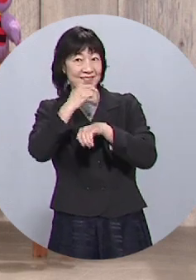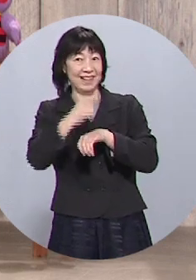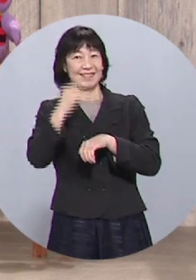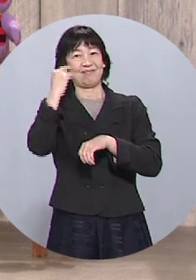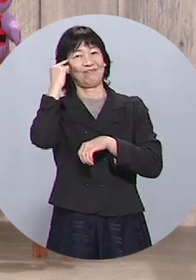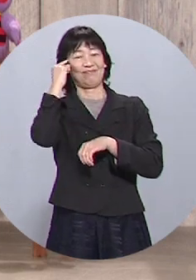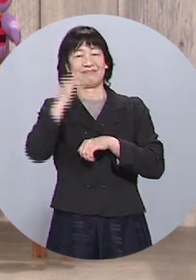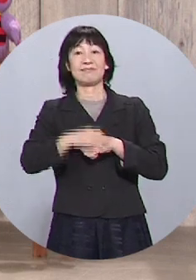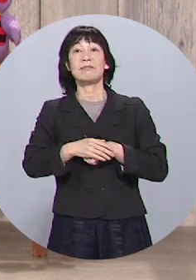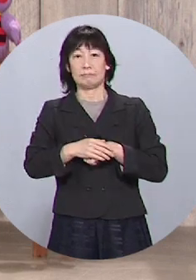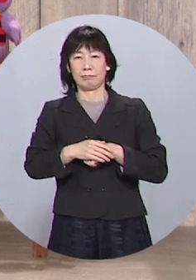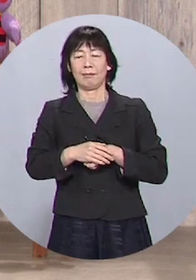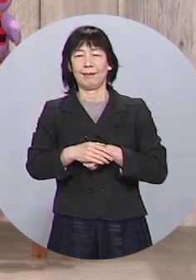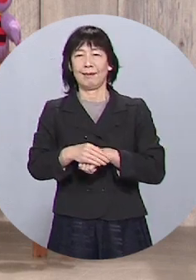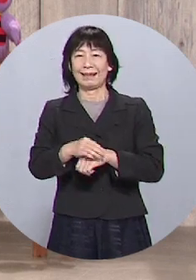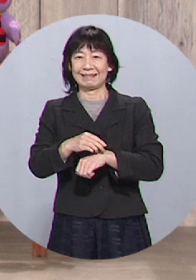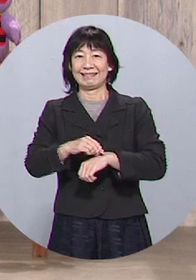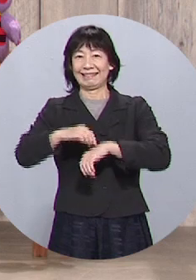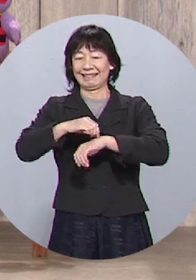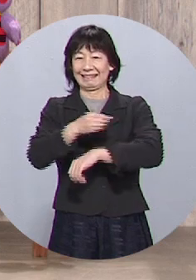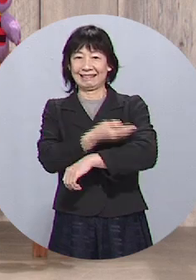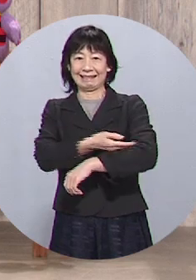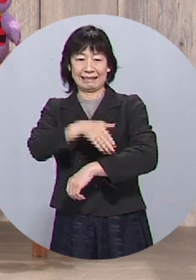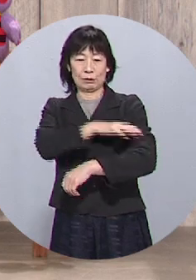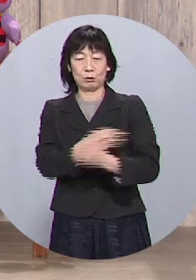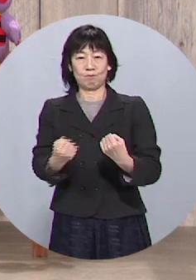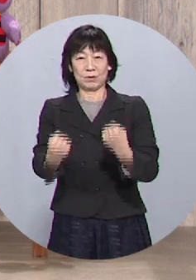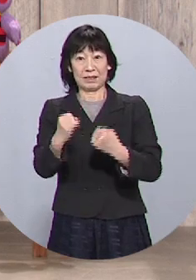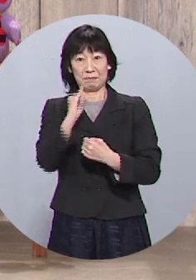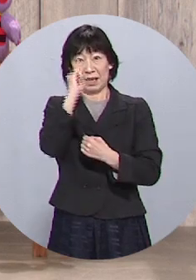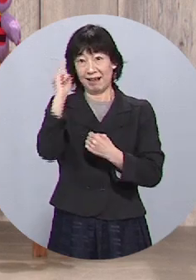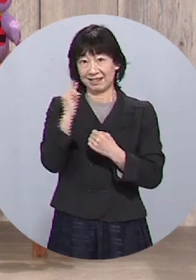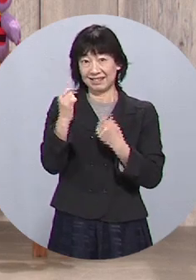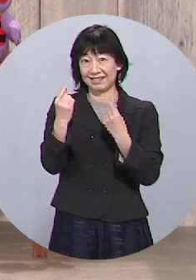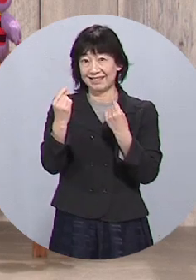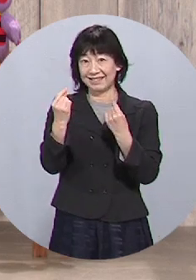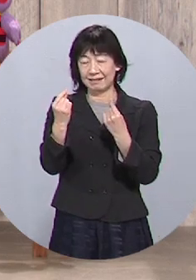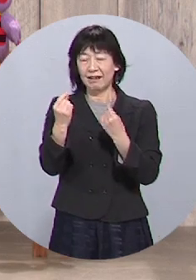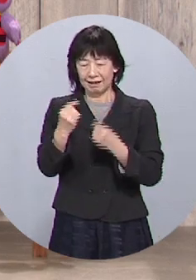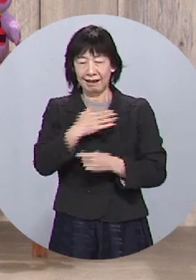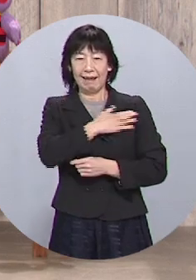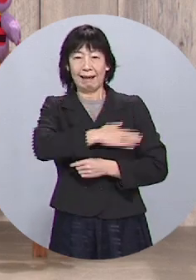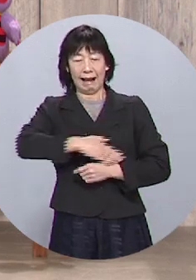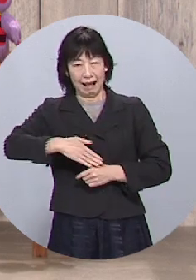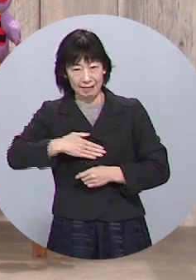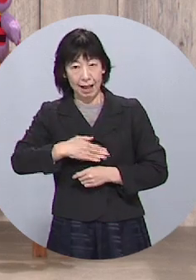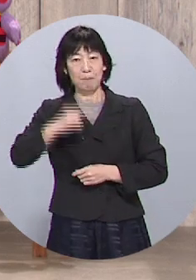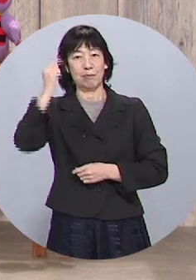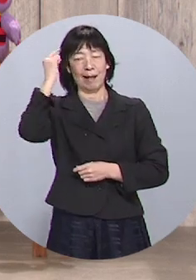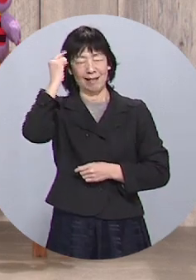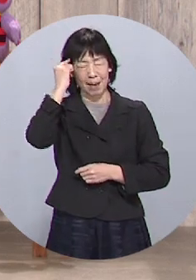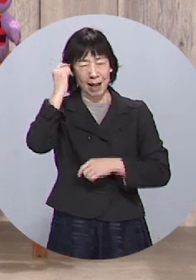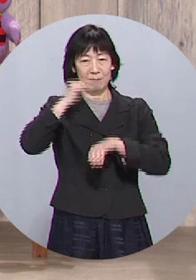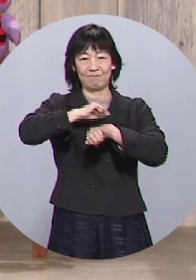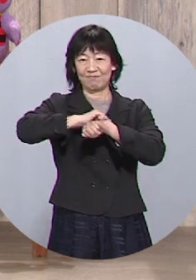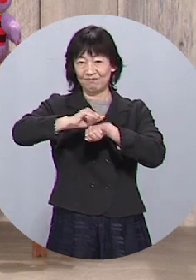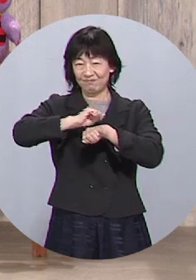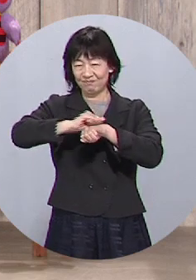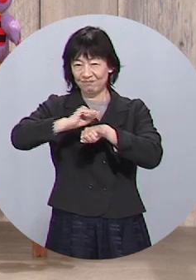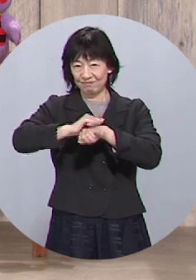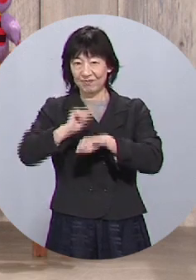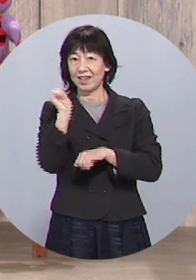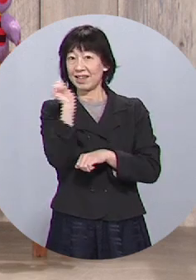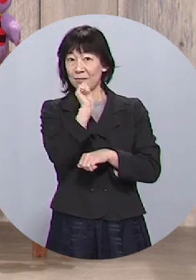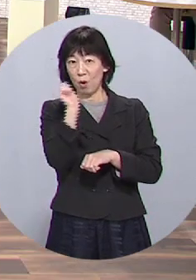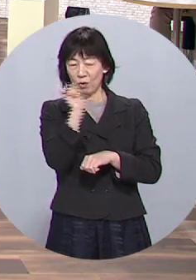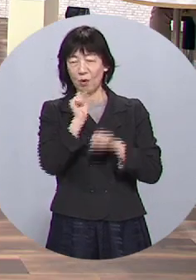やっぱ佐伯ちゃんっていうと筋肉のイメージありますけどね、 はい、うん、そうですね、まあ、体だけじゃなくて頭も鍛えてリポートに生かしたいと思